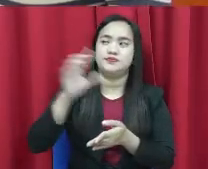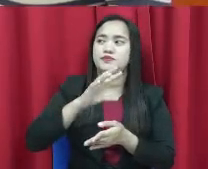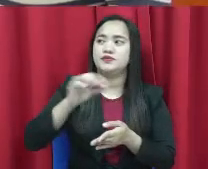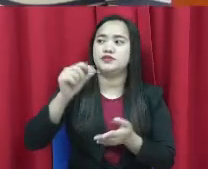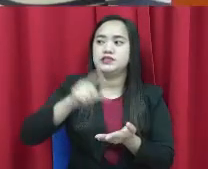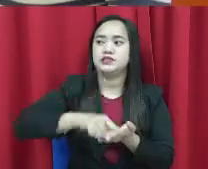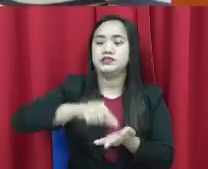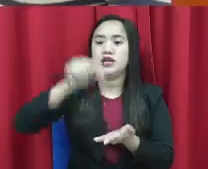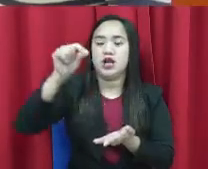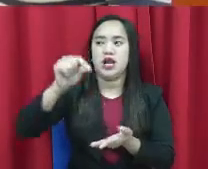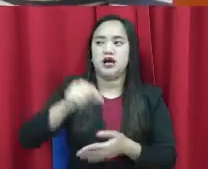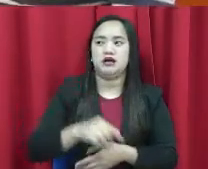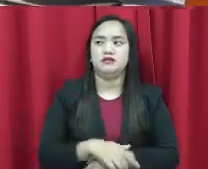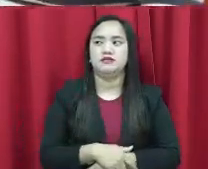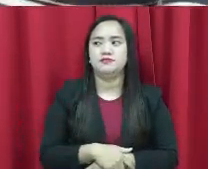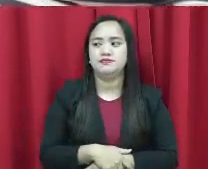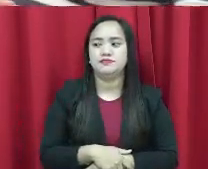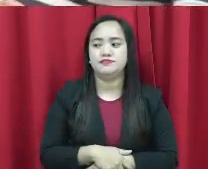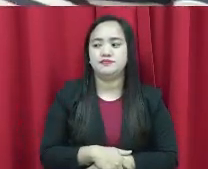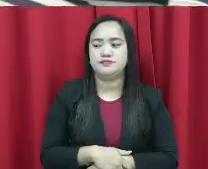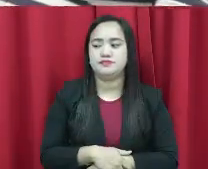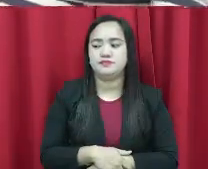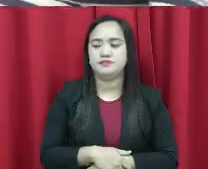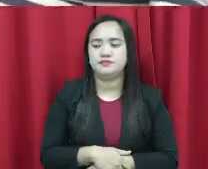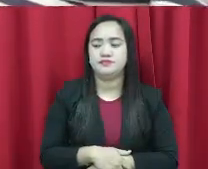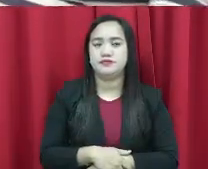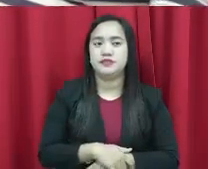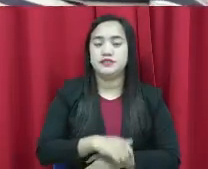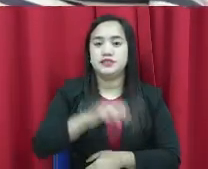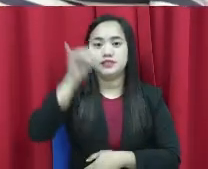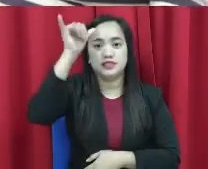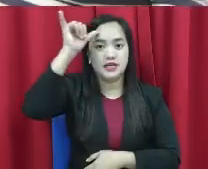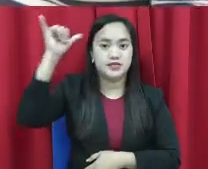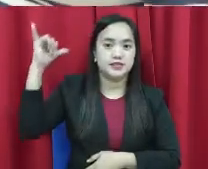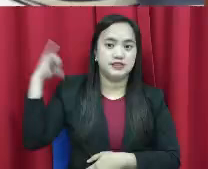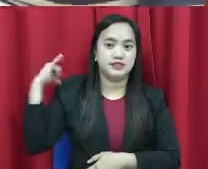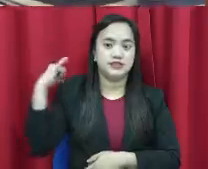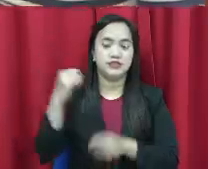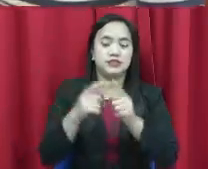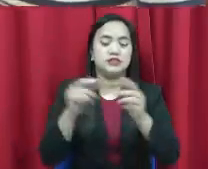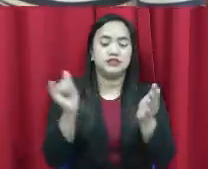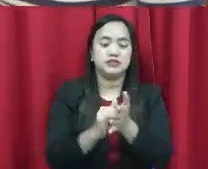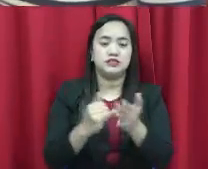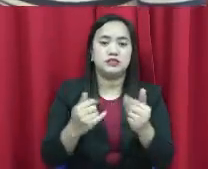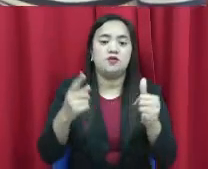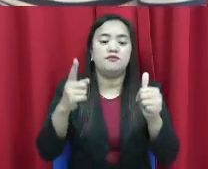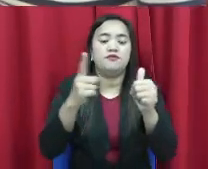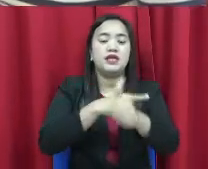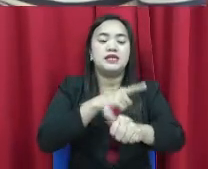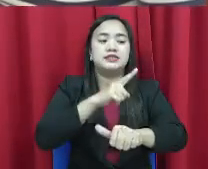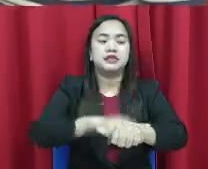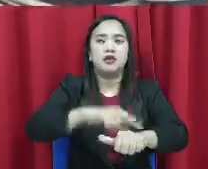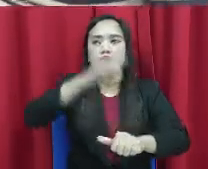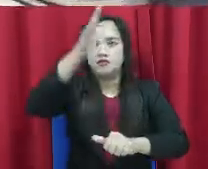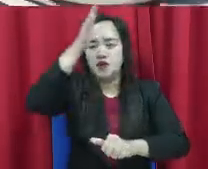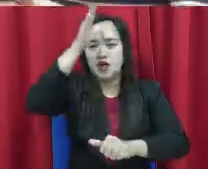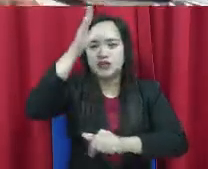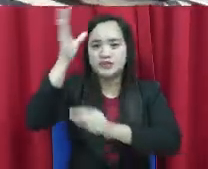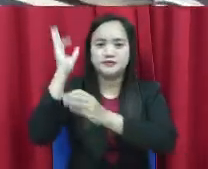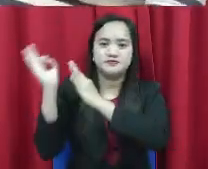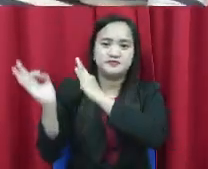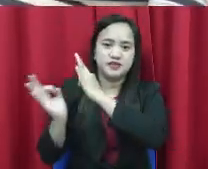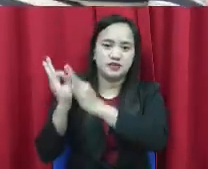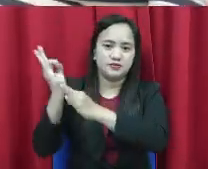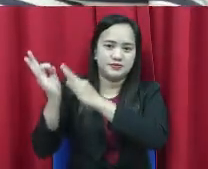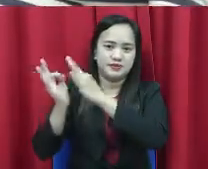doon sa Ramos Tarlac kahapon na ginanap nating first ever father's Retreat ay